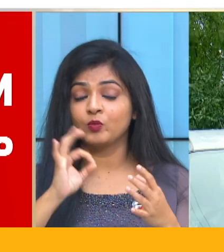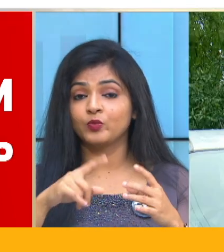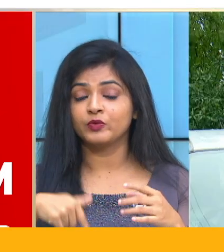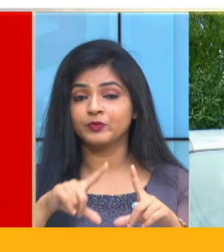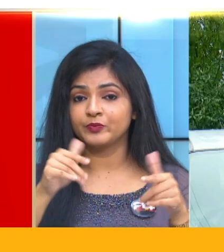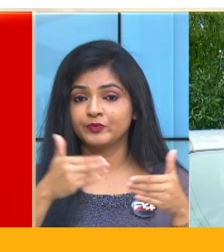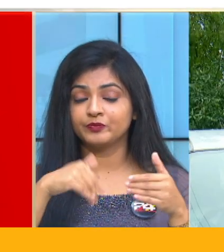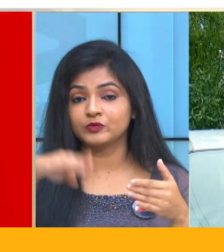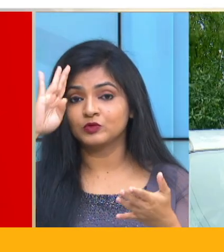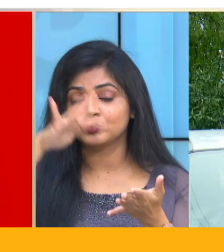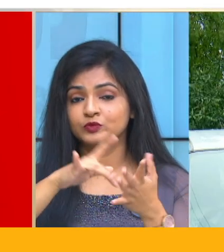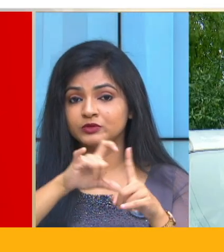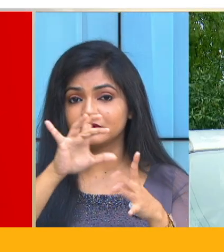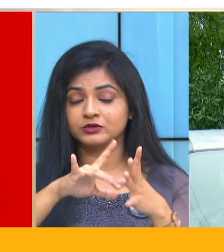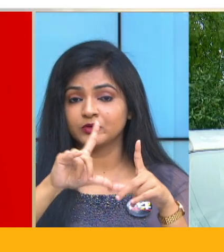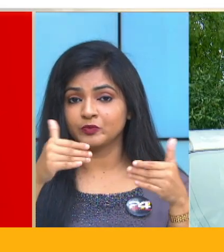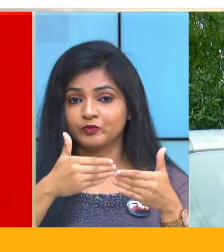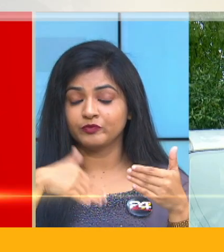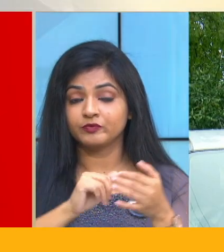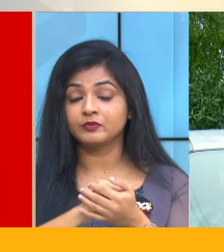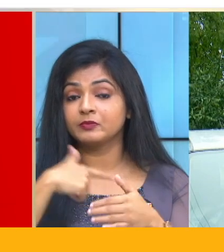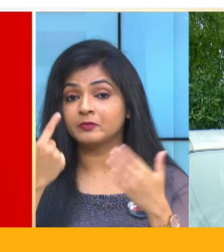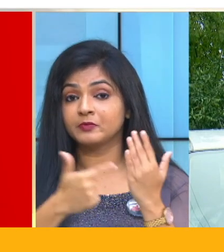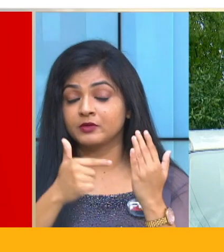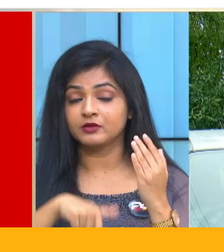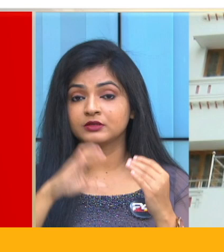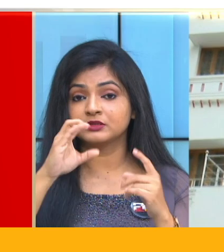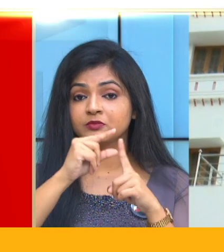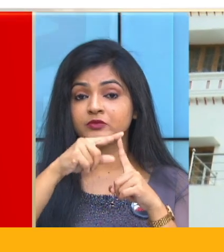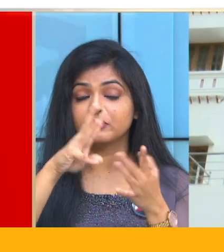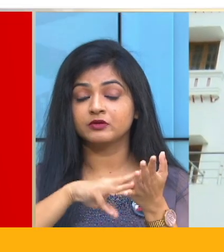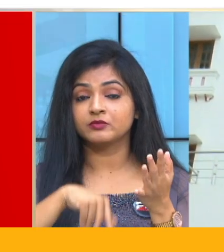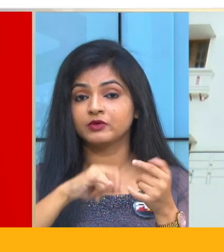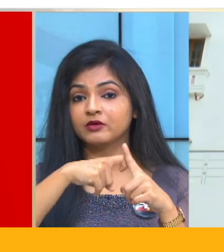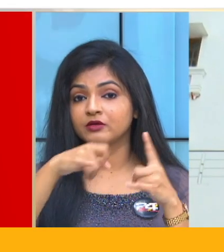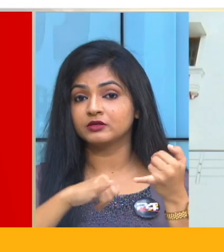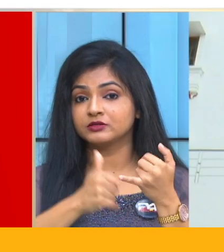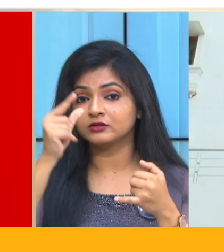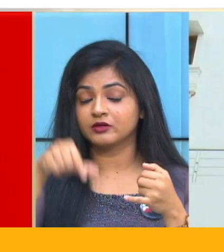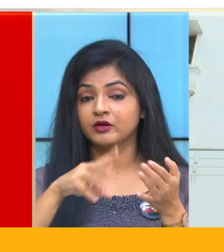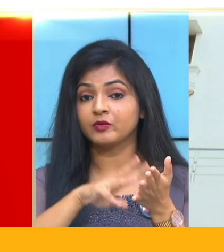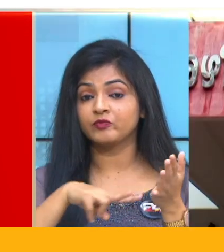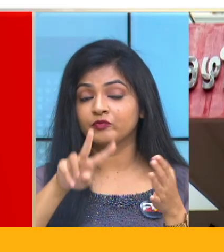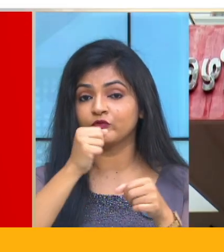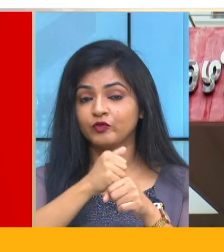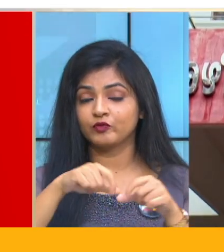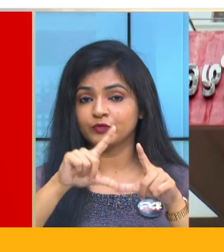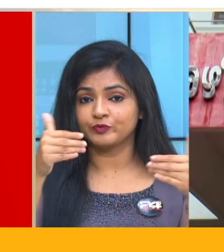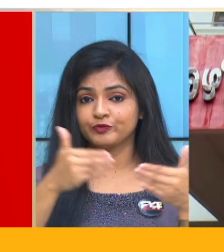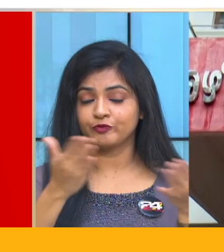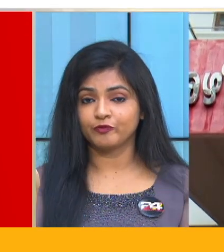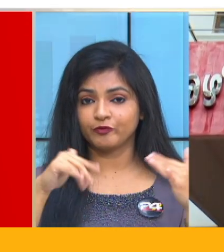ജില്ലാ കമ്മിറ്റിയും വിളിച്ചു ചേർത്തിരിക്കുന്നത്. തിങ്കളാഴ്ചയാണ് CPIM സംസ്ഥാന സെക്രട്ടറി MV ഗോവിന്ദൻ പങ്കെടുത്തുകൊണ്ട് ജില്ലാ സെക്രട്ടേറിയറ്റ് യോഗം വിളിച്ചു ചേർത്തിരിക്കുന്നത്.